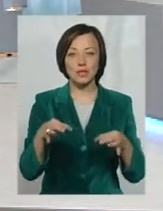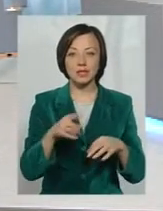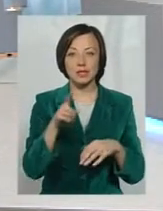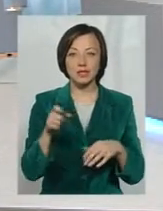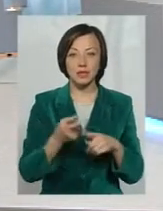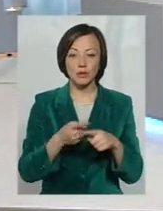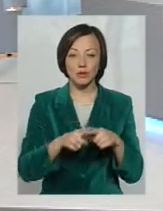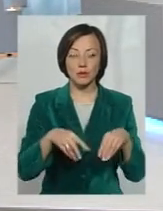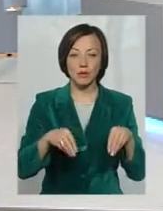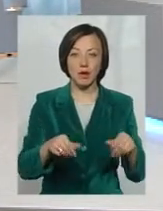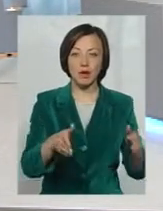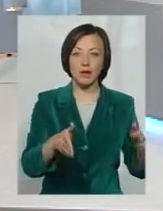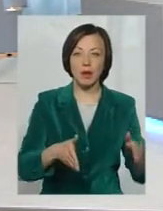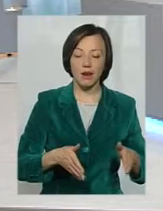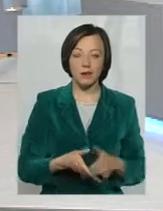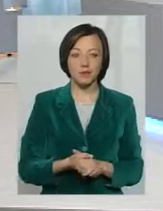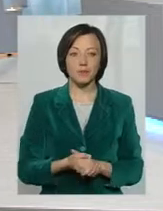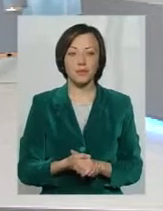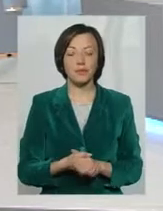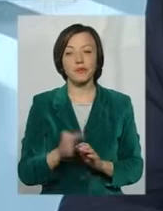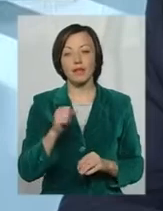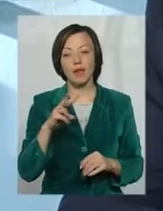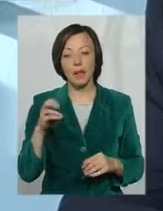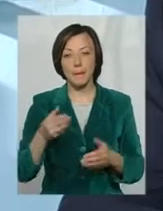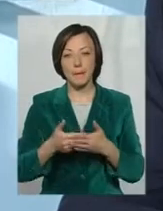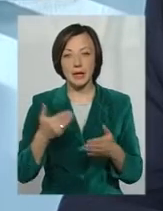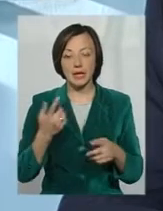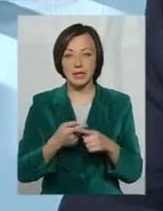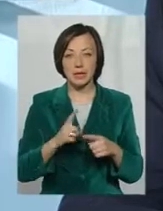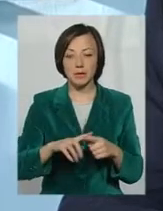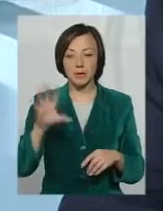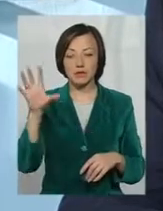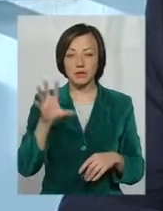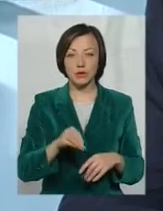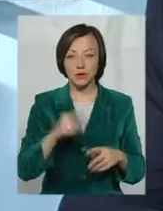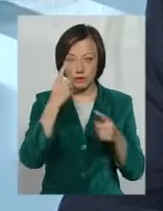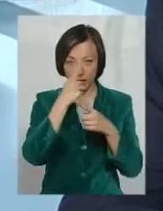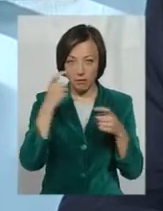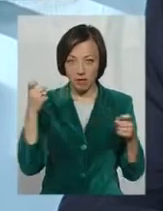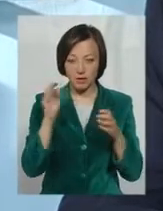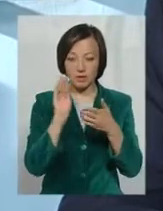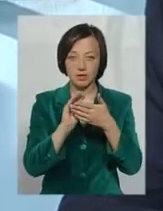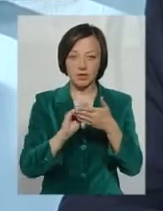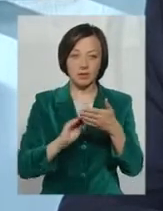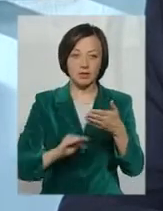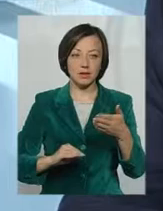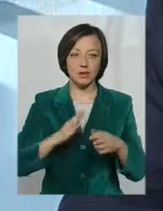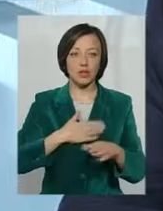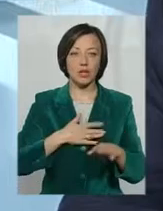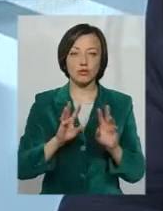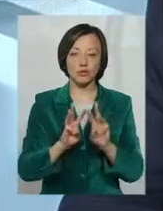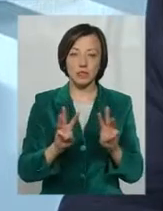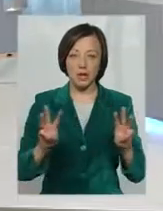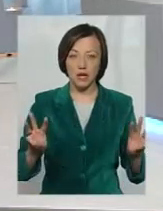земельну ділянку. Але перед тим, тобто ми цю всю інформацію про об'єкти викладаємо на нашому сайті, і